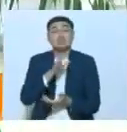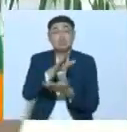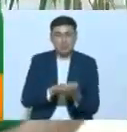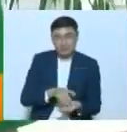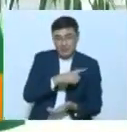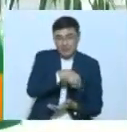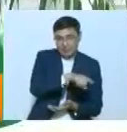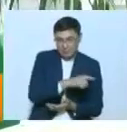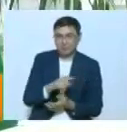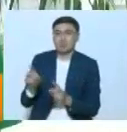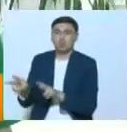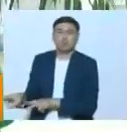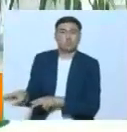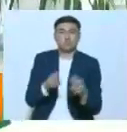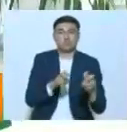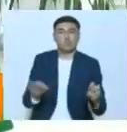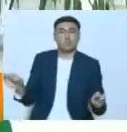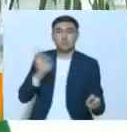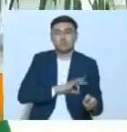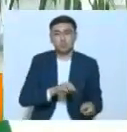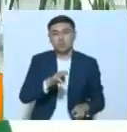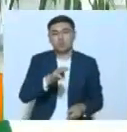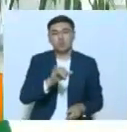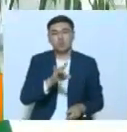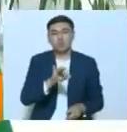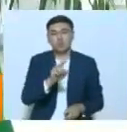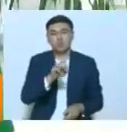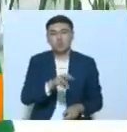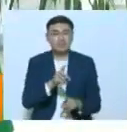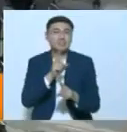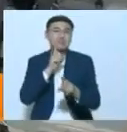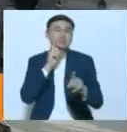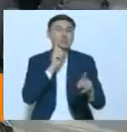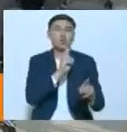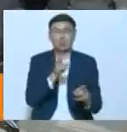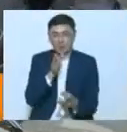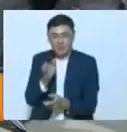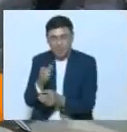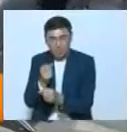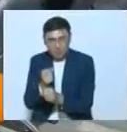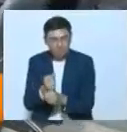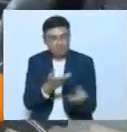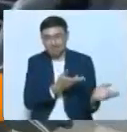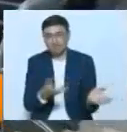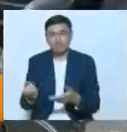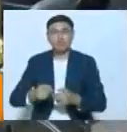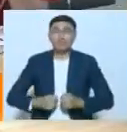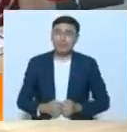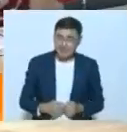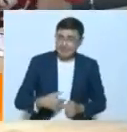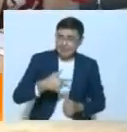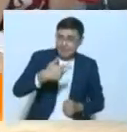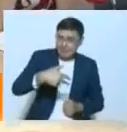қарай, ол мынау туризммен айналысатын балаларға да жақсы болатын еді. Ғылыми экспедицияға 30-ға тарта адам